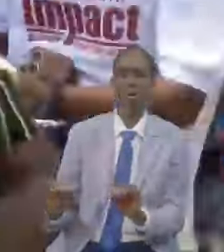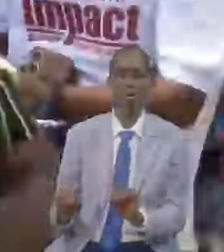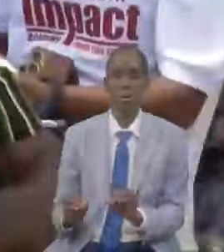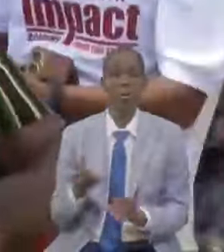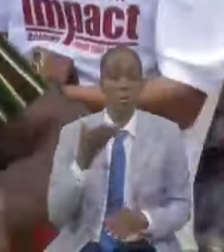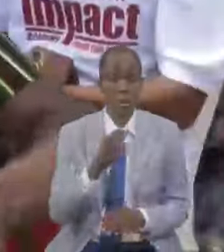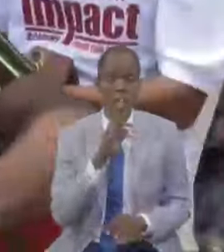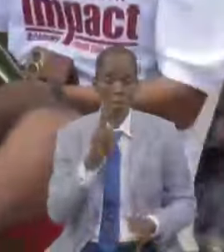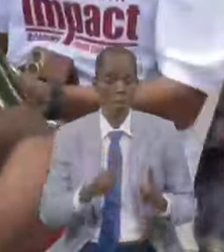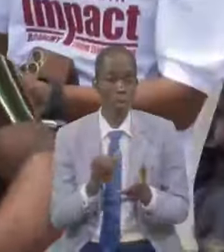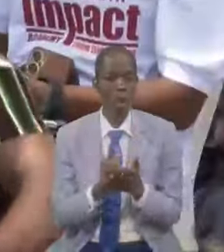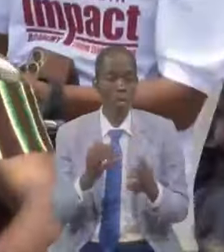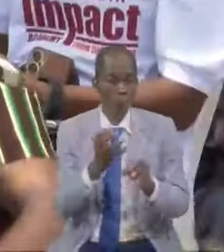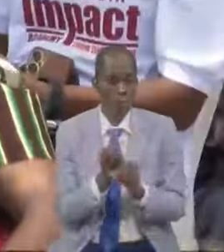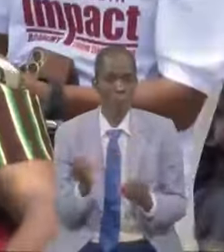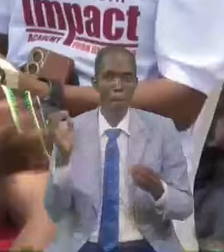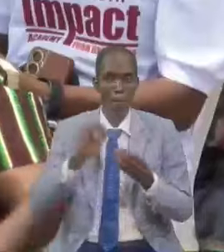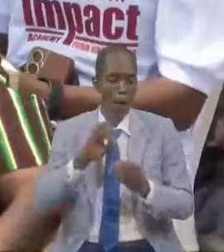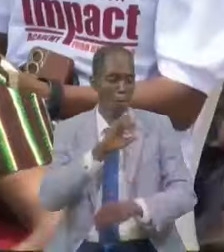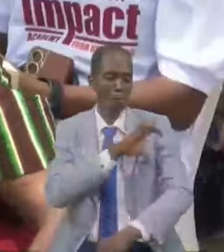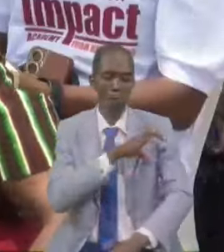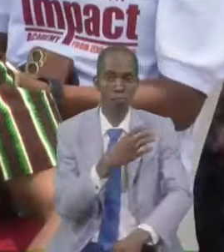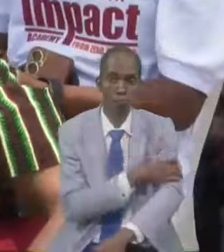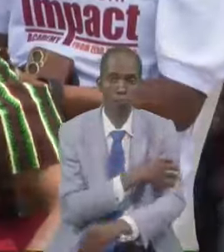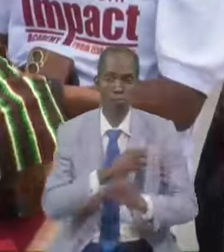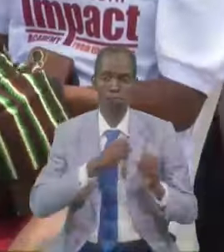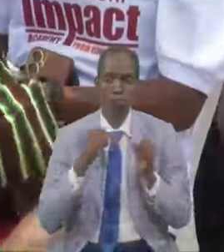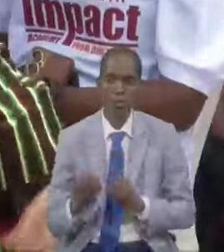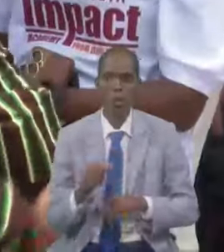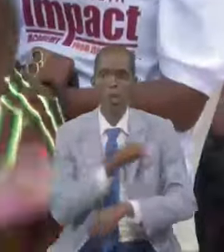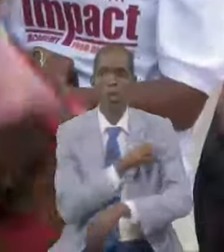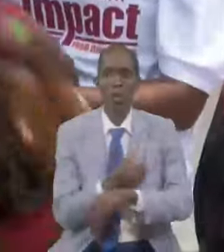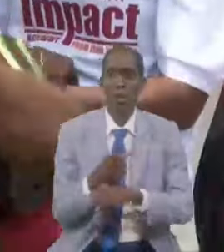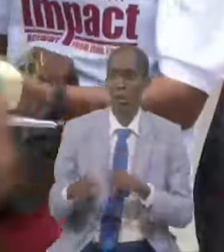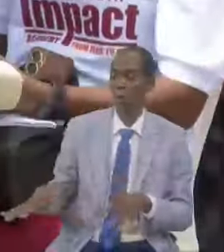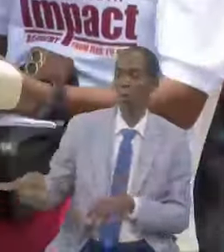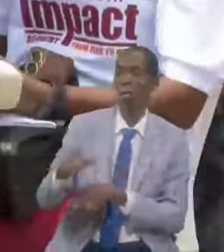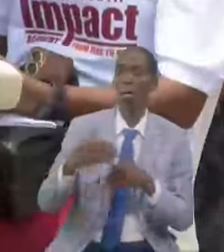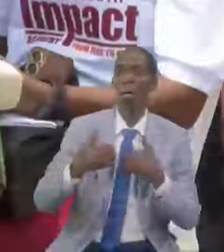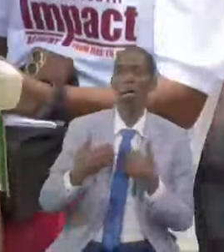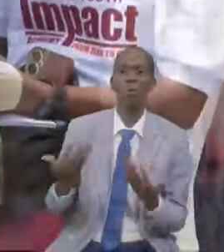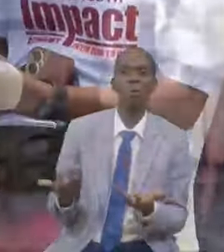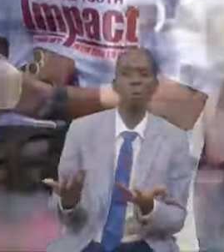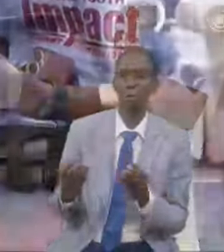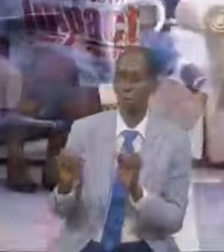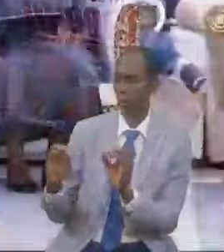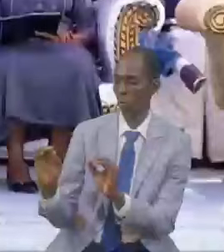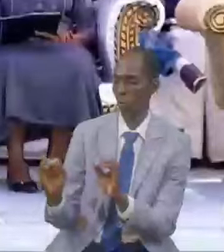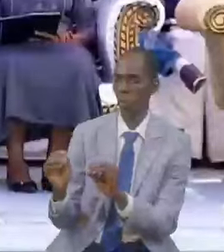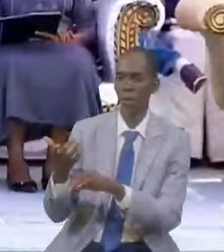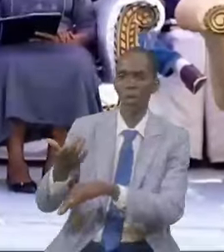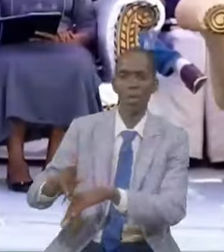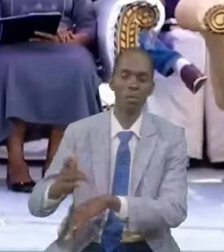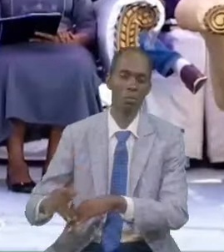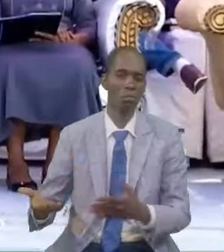authority, and in great positions, and all they are is a zero. మరి ఎక్కువ స్థాయి అధికారం ఉన్నవారు కూడా ఇంకను సున్నాలుగానే